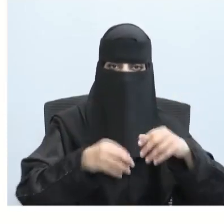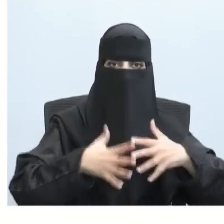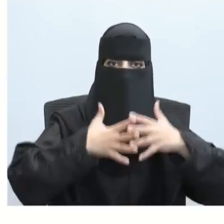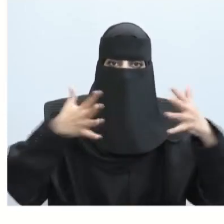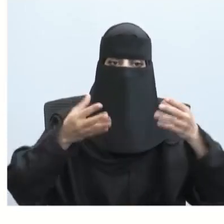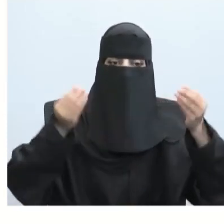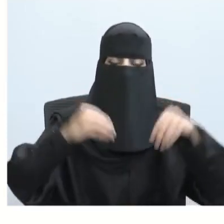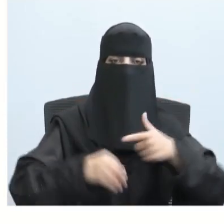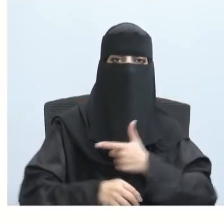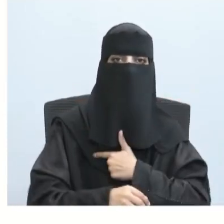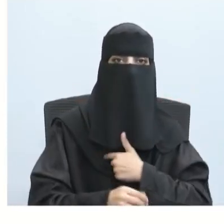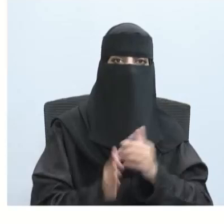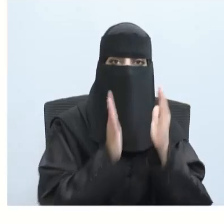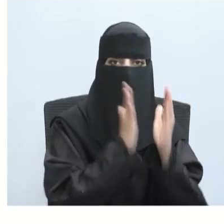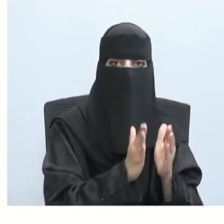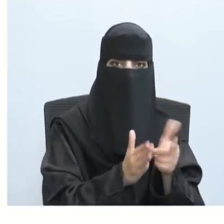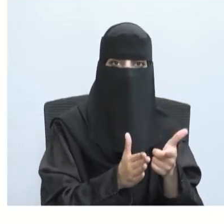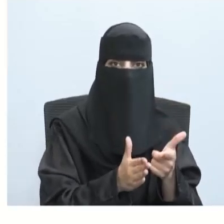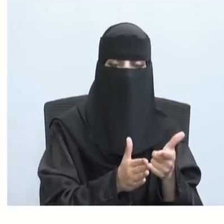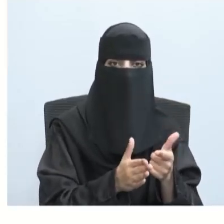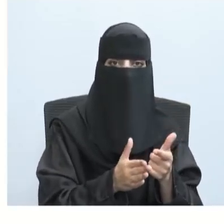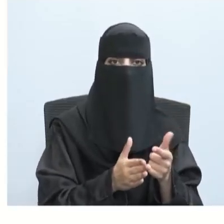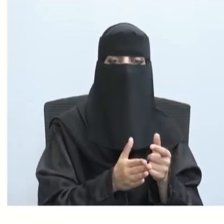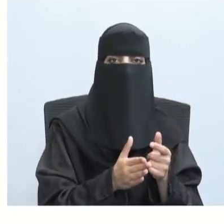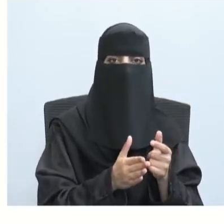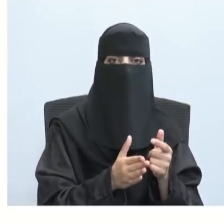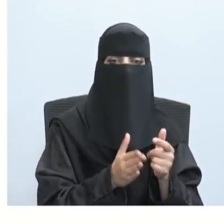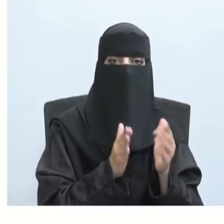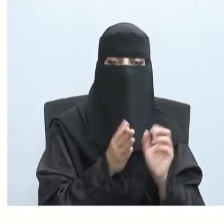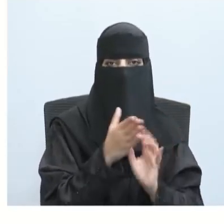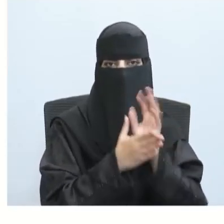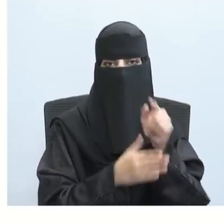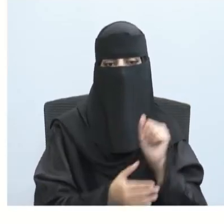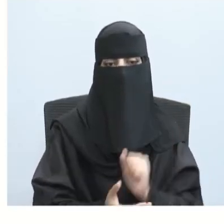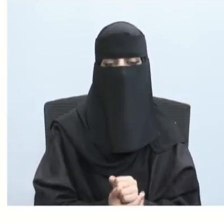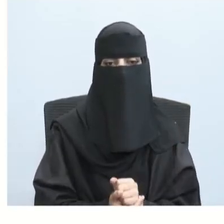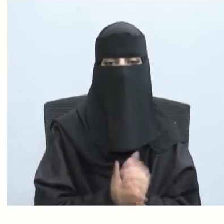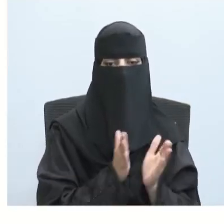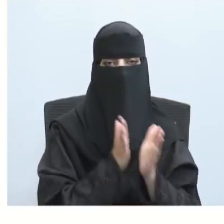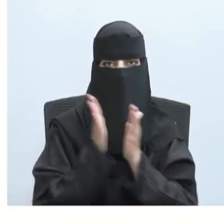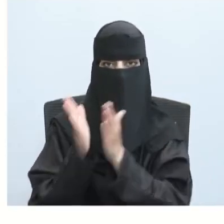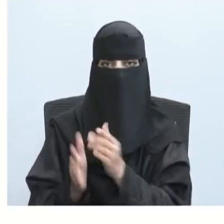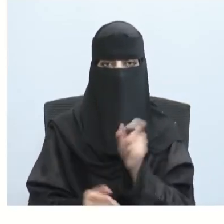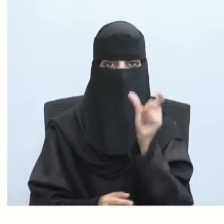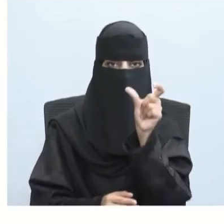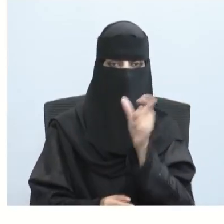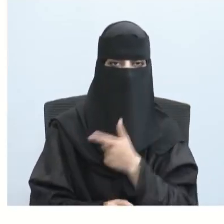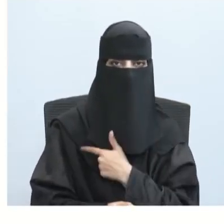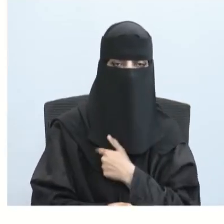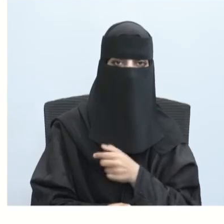الحركه وهذا ما نسميه الحاله الصلبه او الغازيه التبخر احد